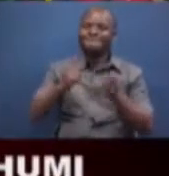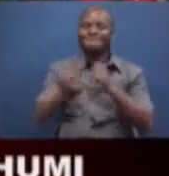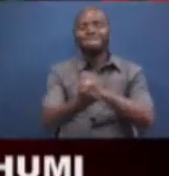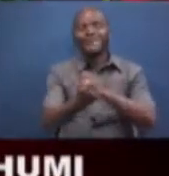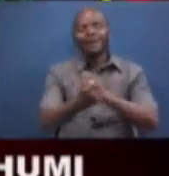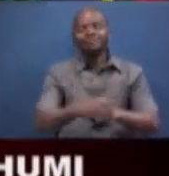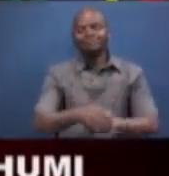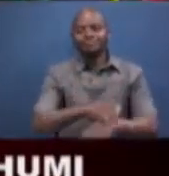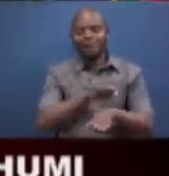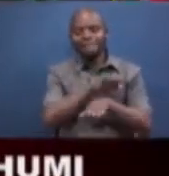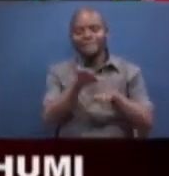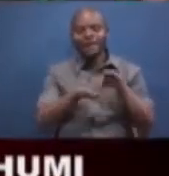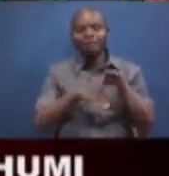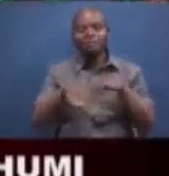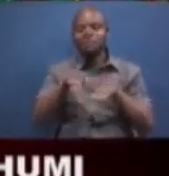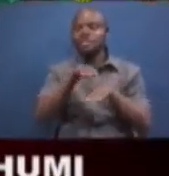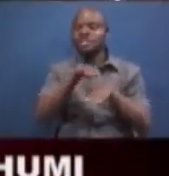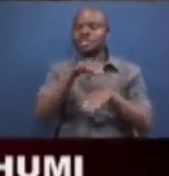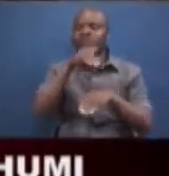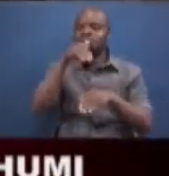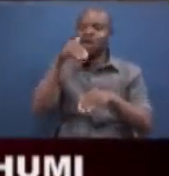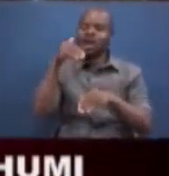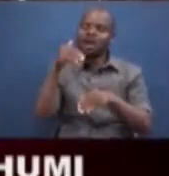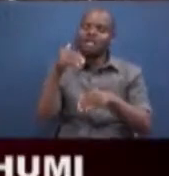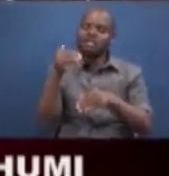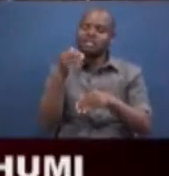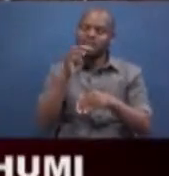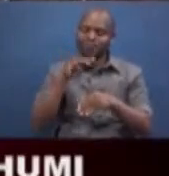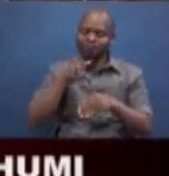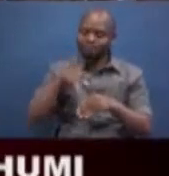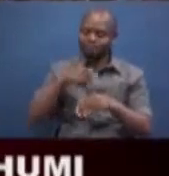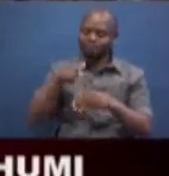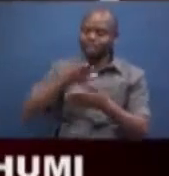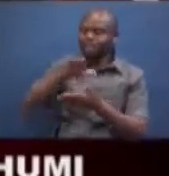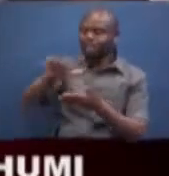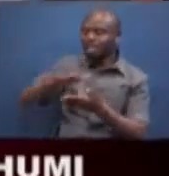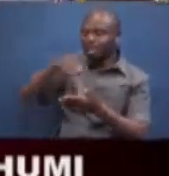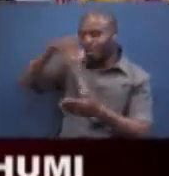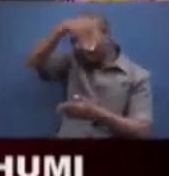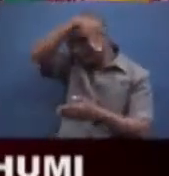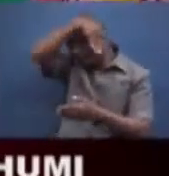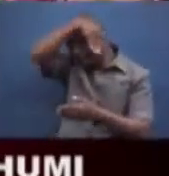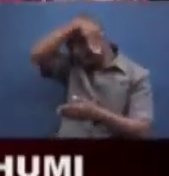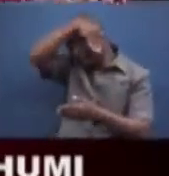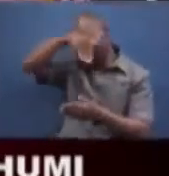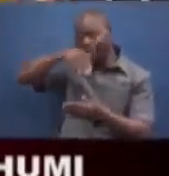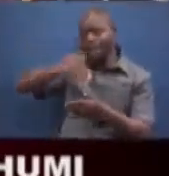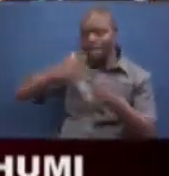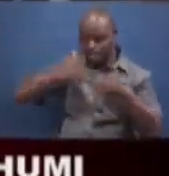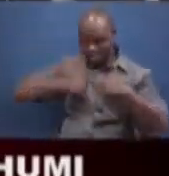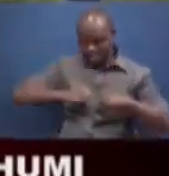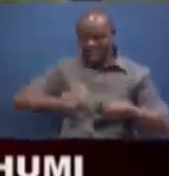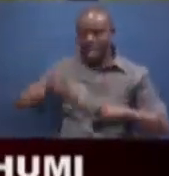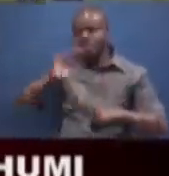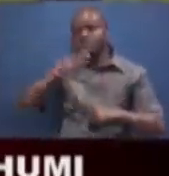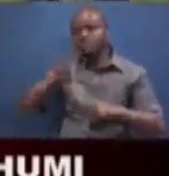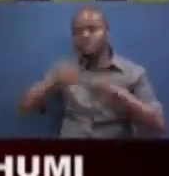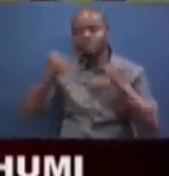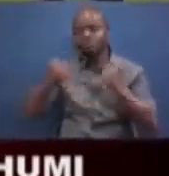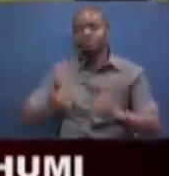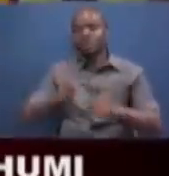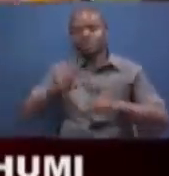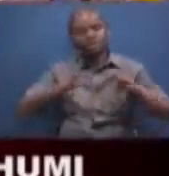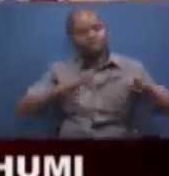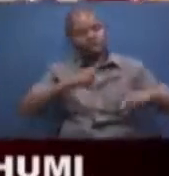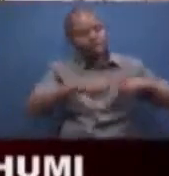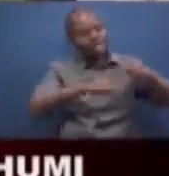Mapinduzi. Makamu mwenyekiti wa CCM Zanzibar Dr. Hussein Ali Mwinyi yupo kisiwani Pemba kwa ziara siku mbili kichama, kuimarisha chama na